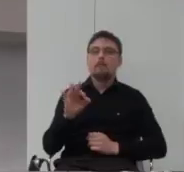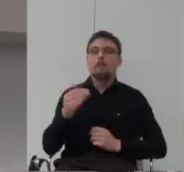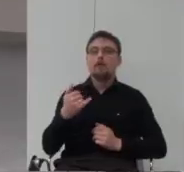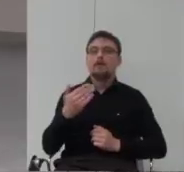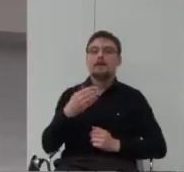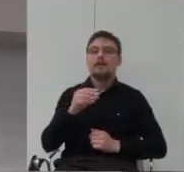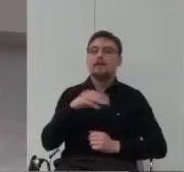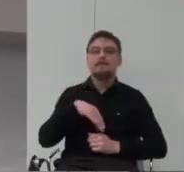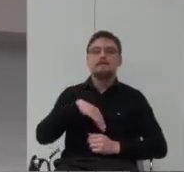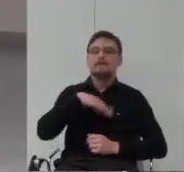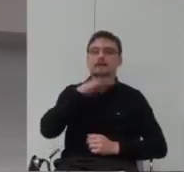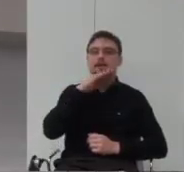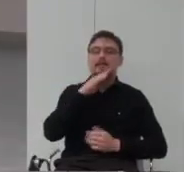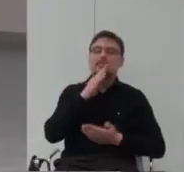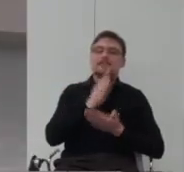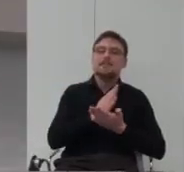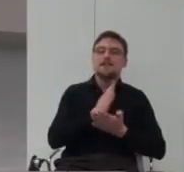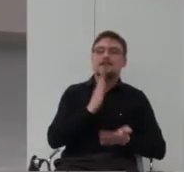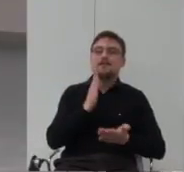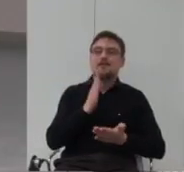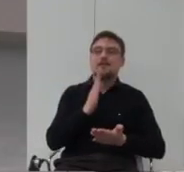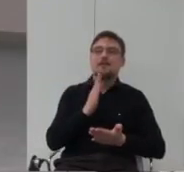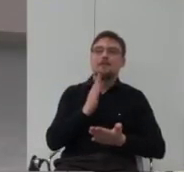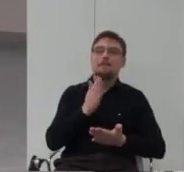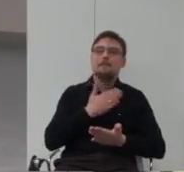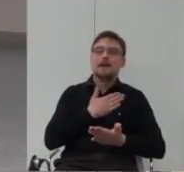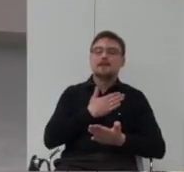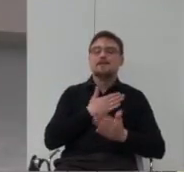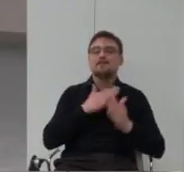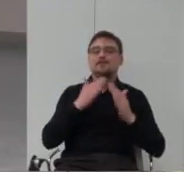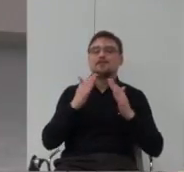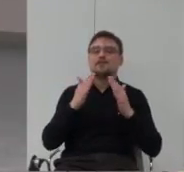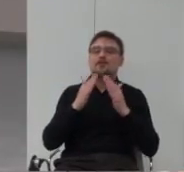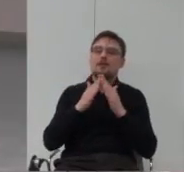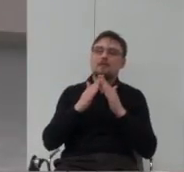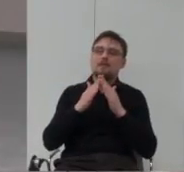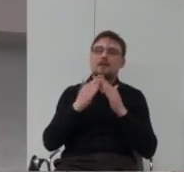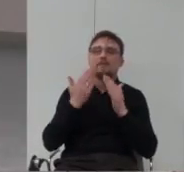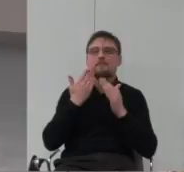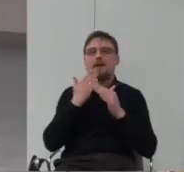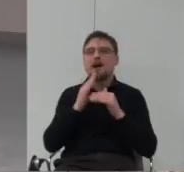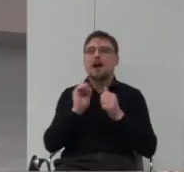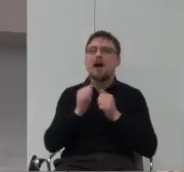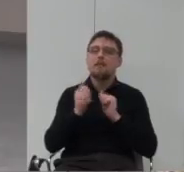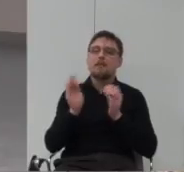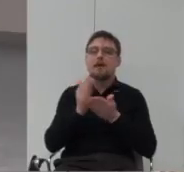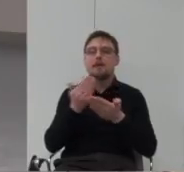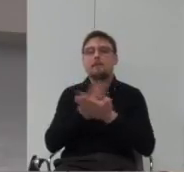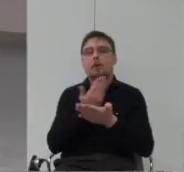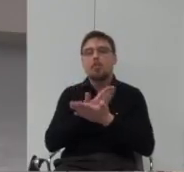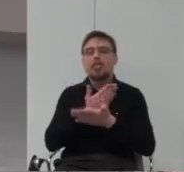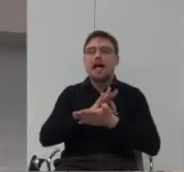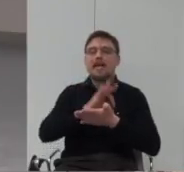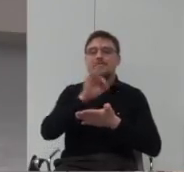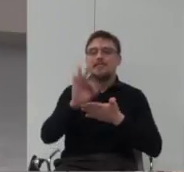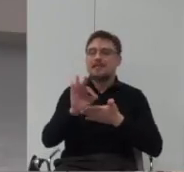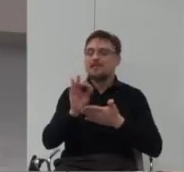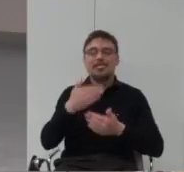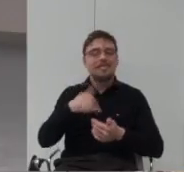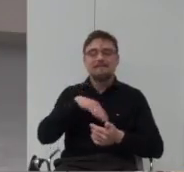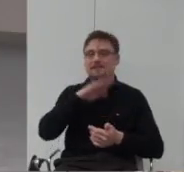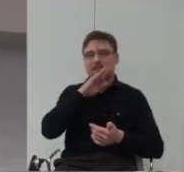jak na mój gust, czy moje oczekiwania życia w mieście, to być może nie wystarcza wyłącznie mieć takie